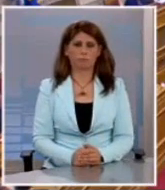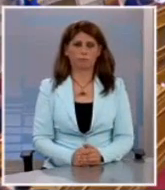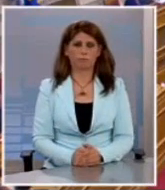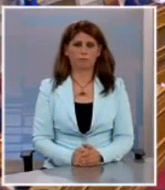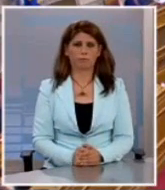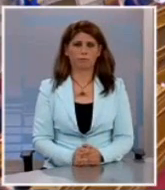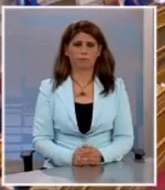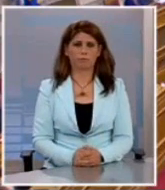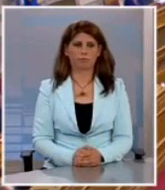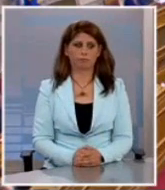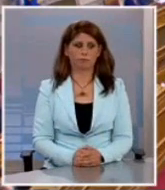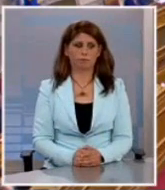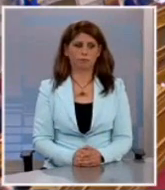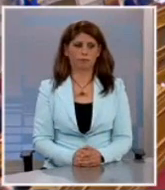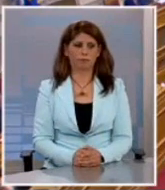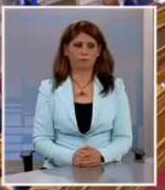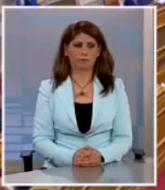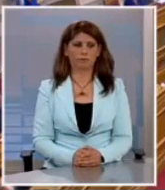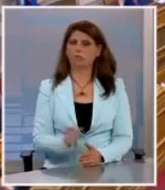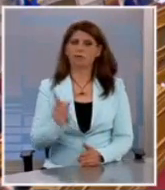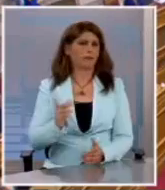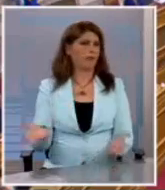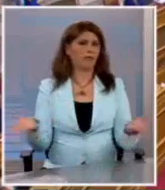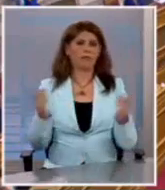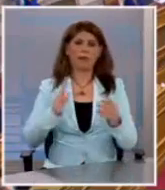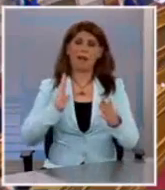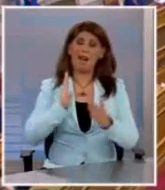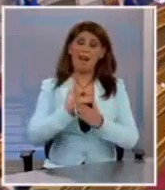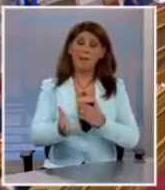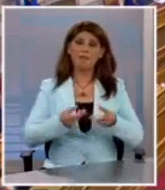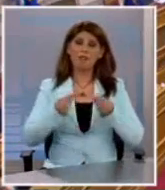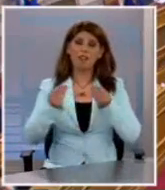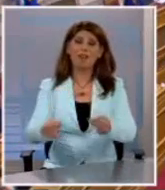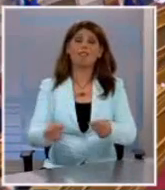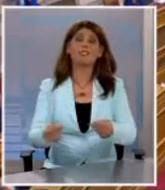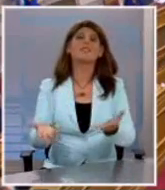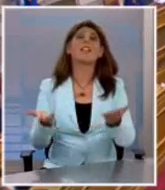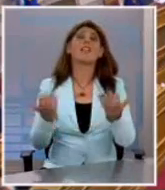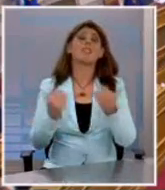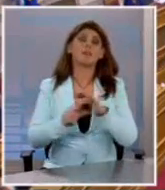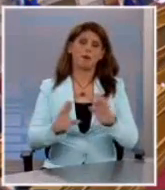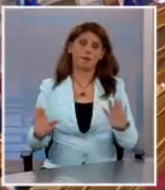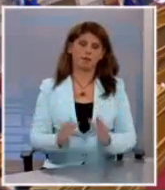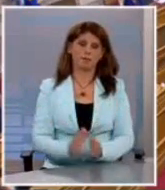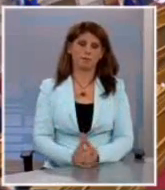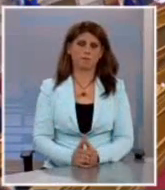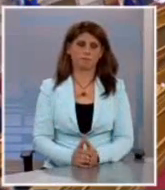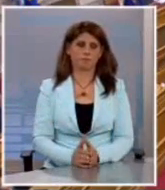Κύριε Κυριαζίδη. Δεν υπάρχει απευθείας ανάθεση. Απευθείας ανάθεση, κύριε Κυριαζίδη, δεν υπάρχει. Κύριε